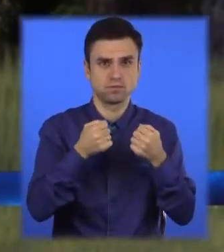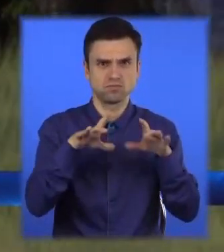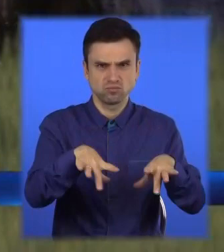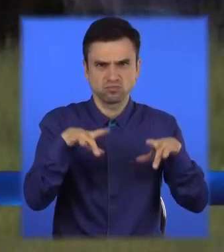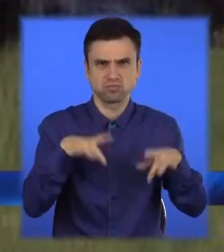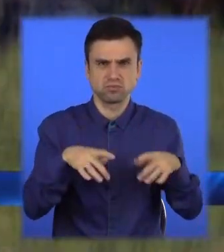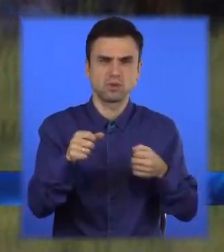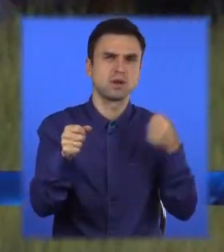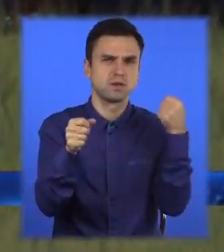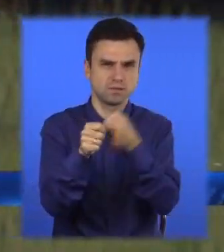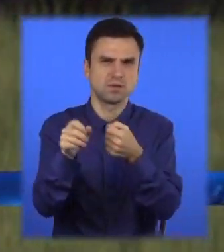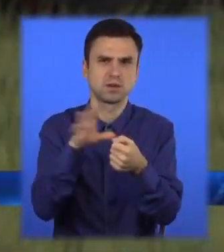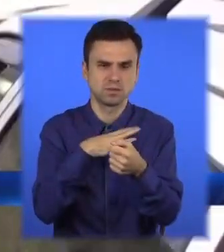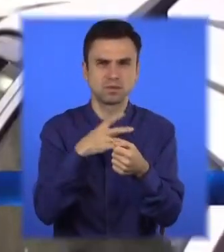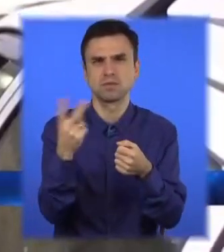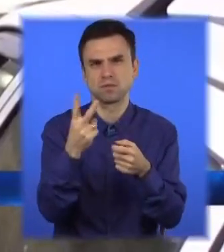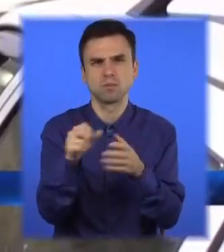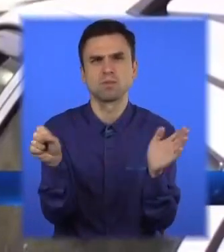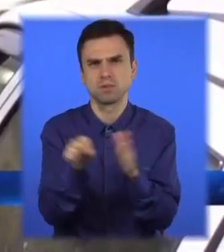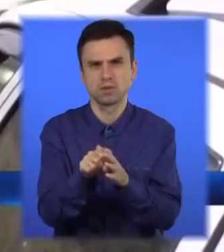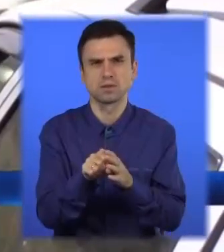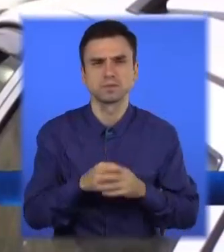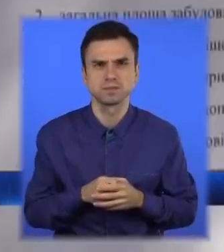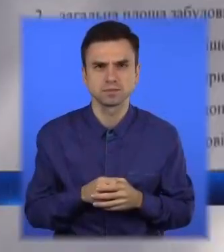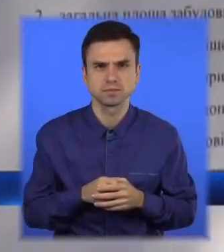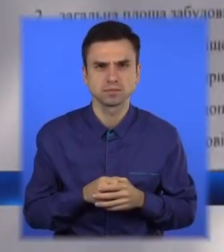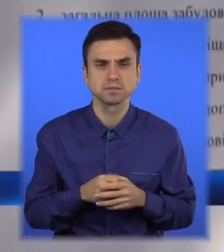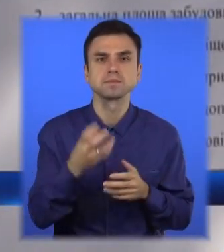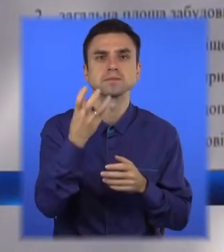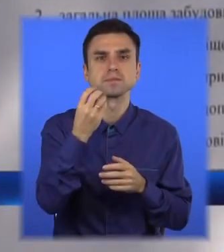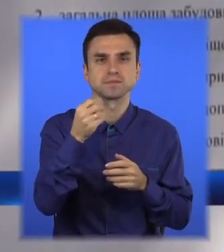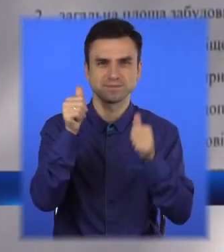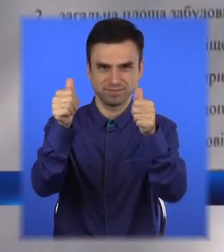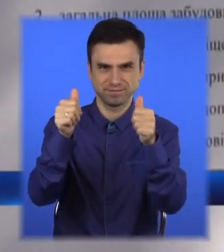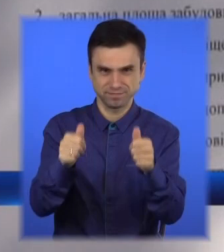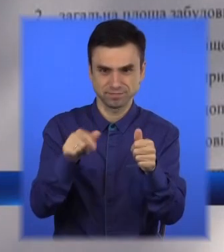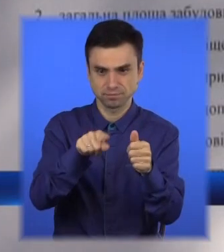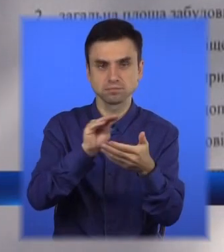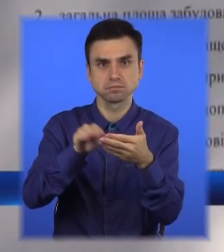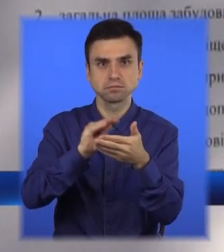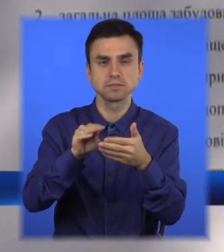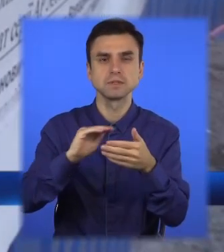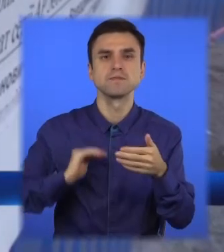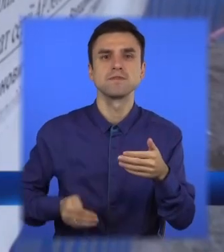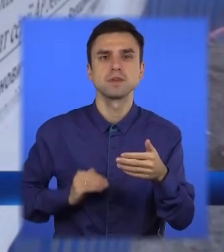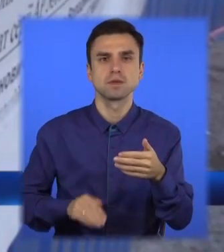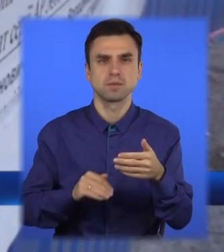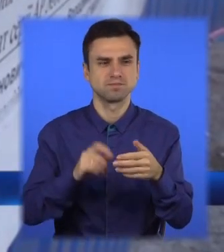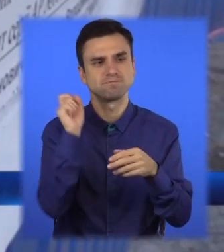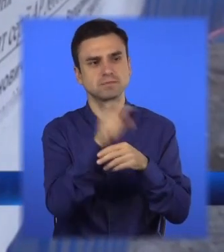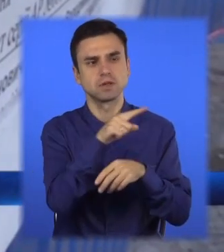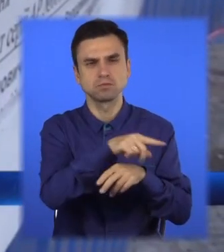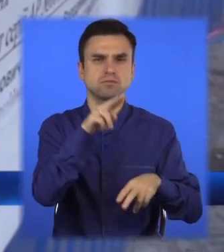Микола Король, збив насмерть парубка та дівчину на мотоциклі. А ще на табличці майорить фірма «Аквапласт» у